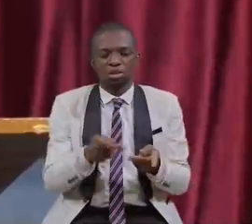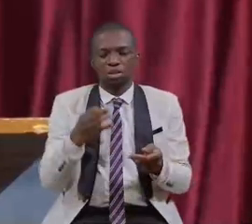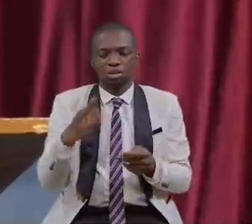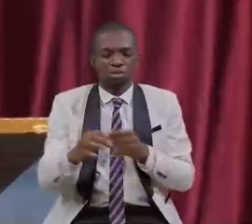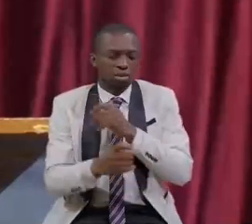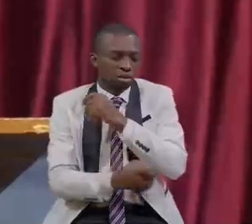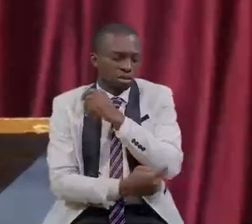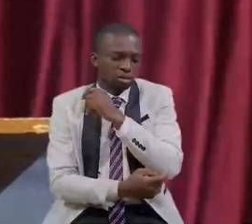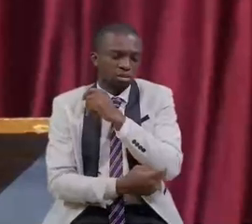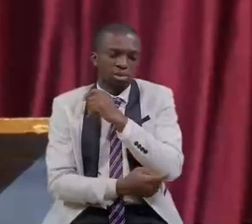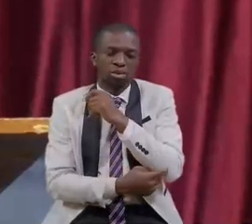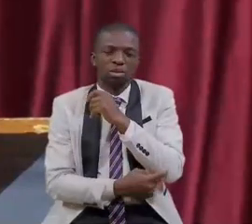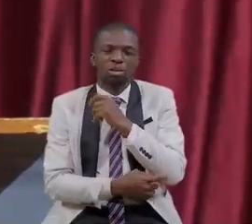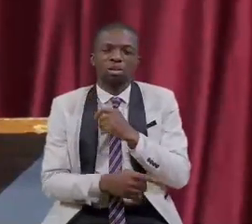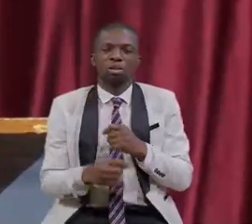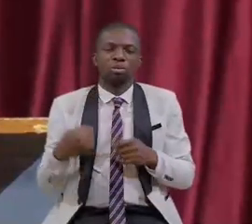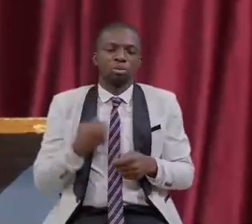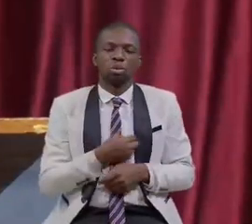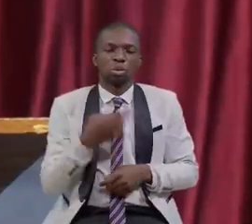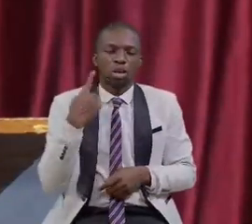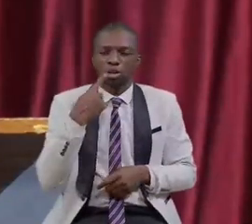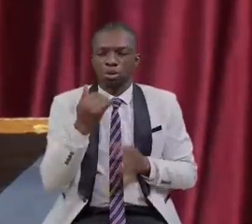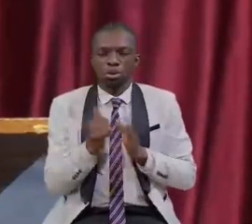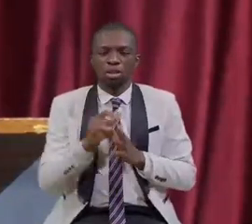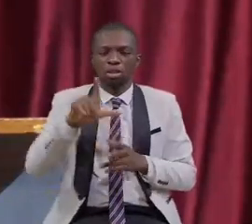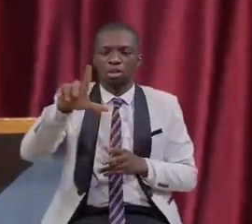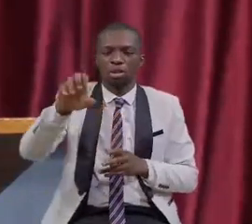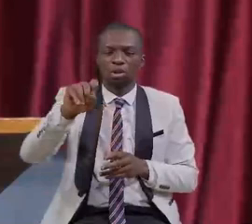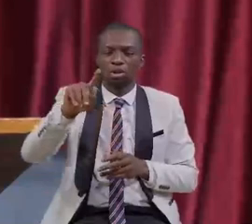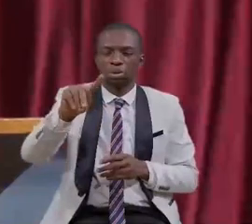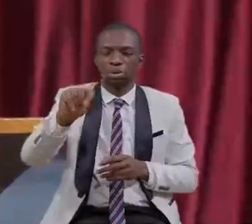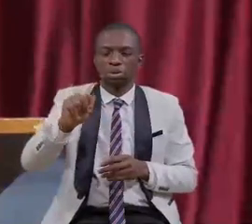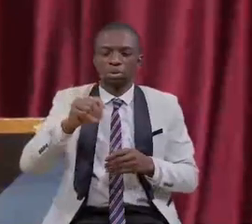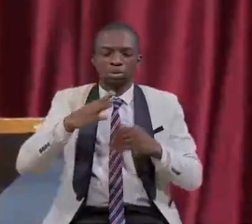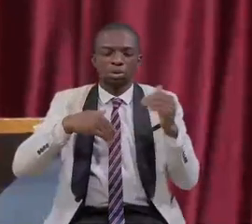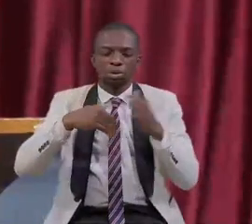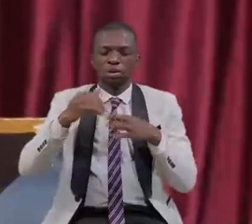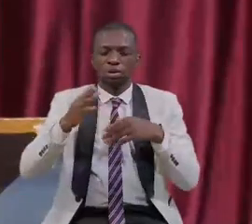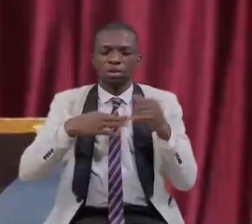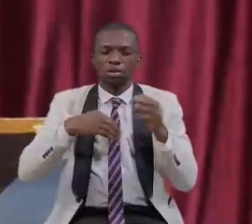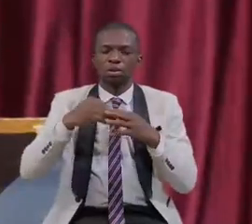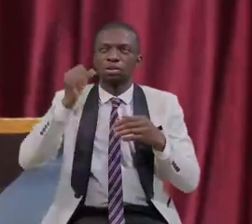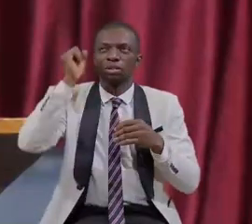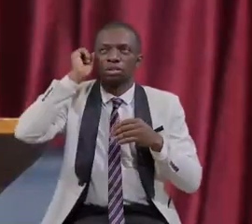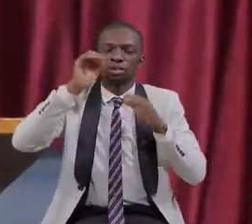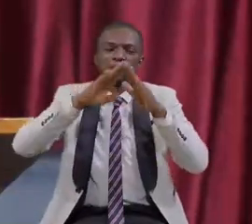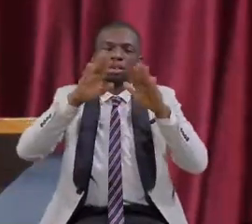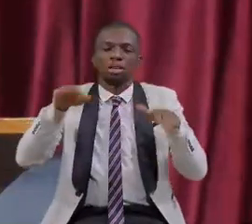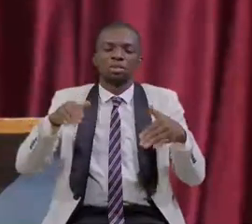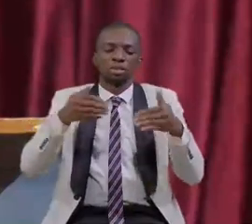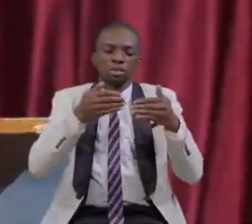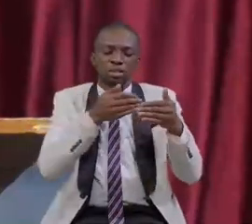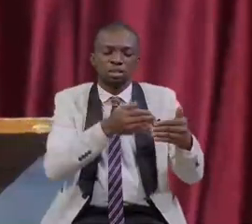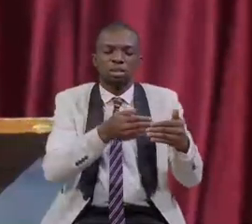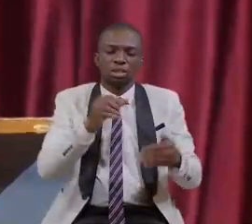On nous a dit qu'il a dressé sa tente proche de Sodome. Un peu, il est rentré dans Sodome.